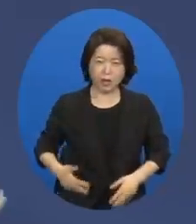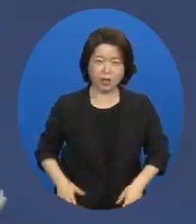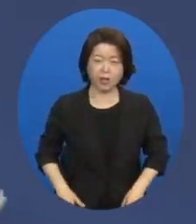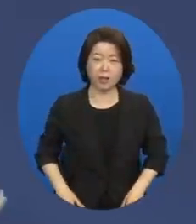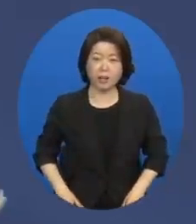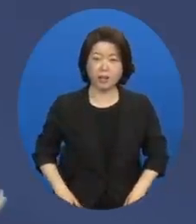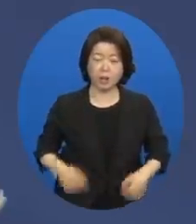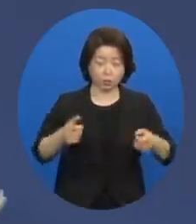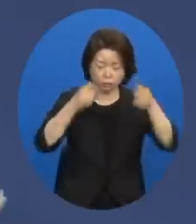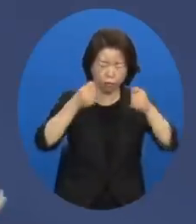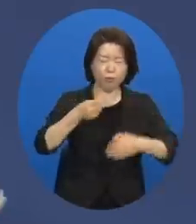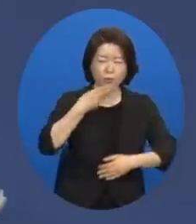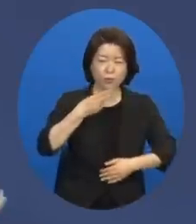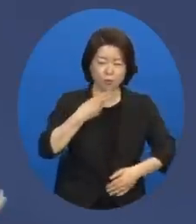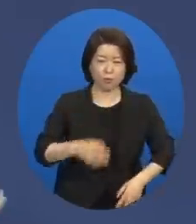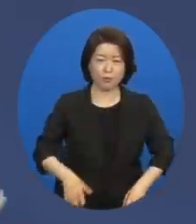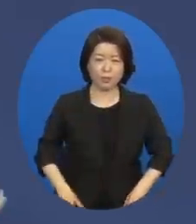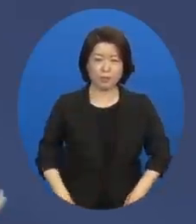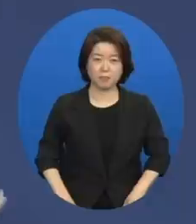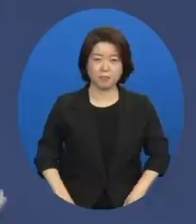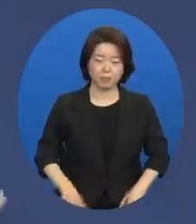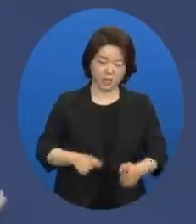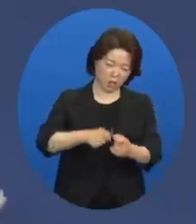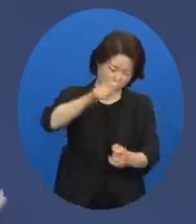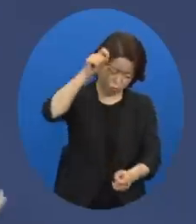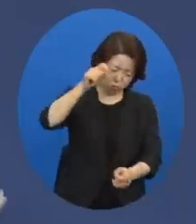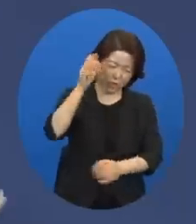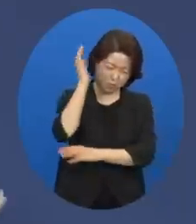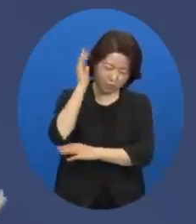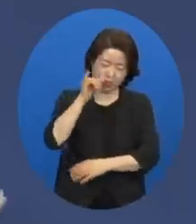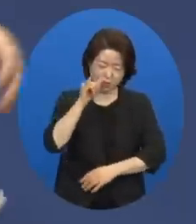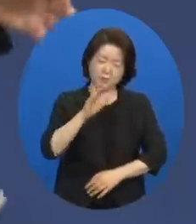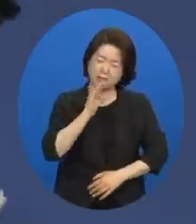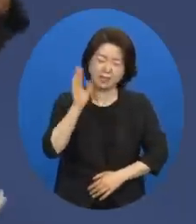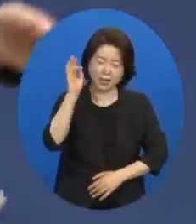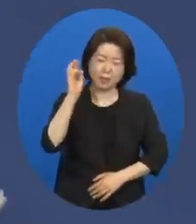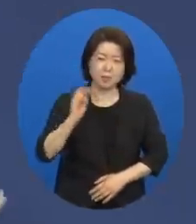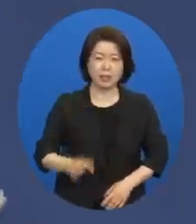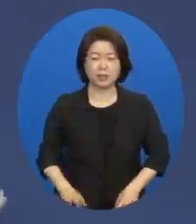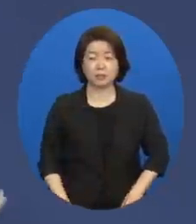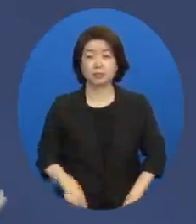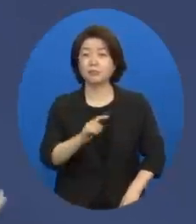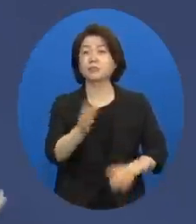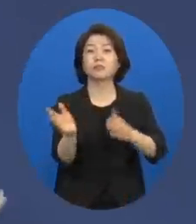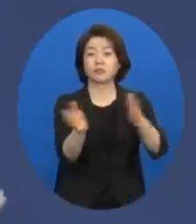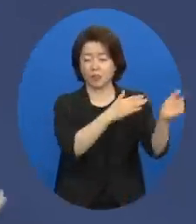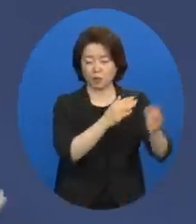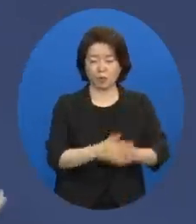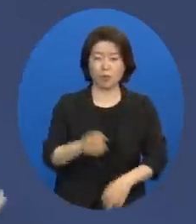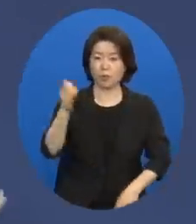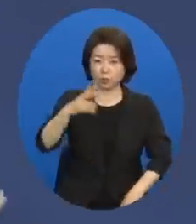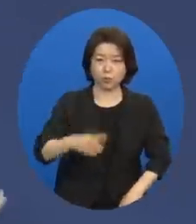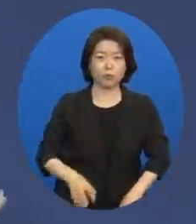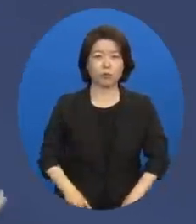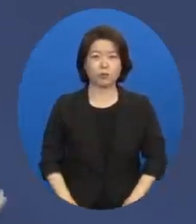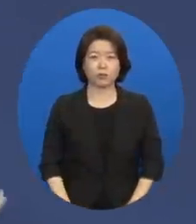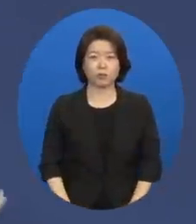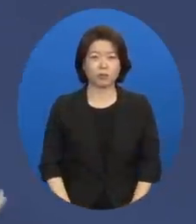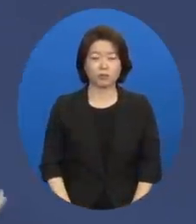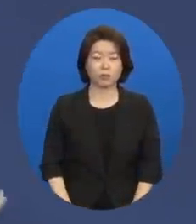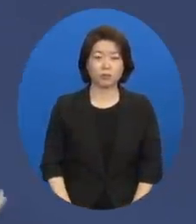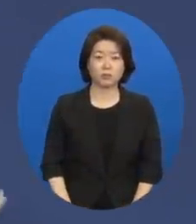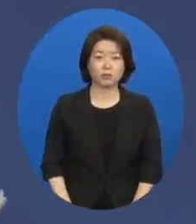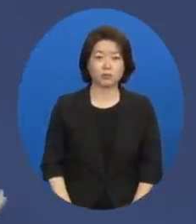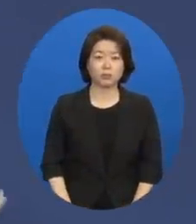뭐 계속 한 수십 년 얘기해 왔으니까 맞겠지 뭐. 하여튼 그러고 거기에다가